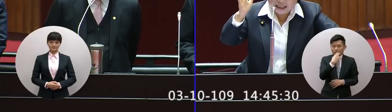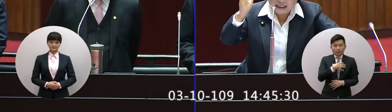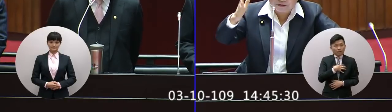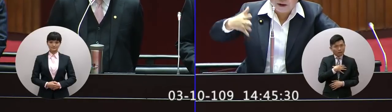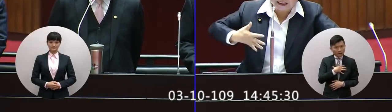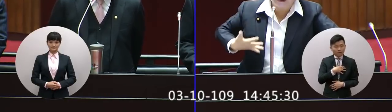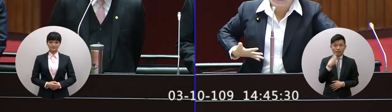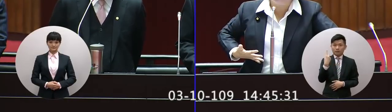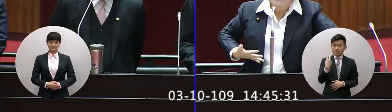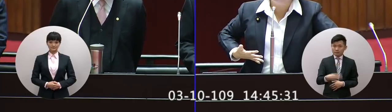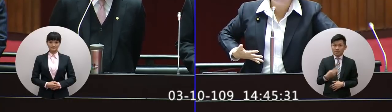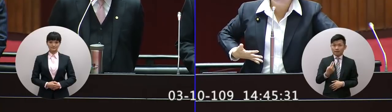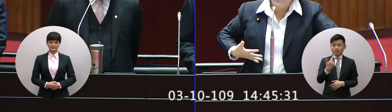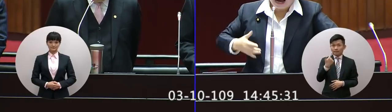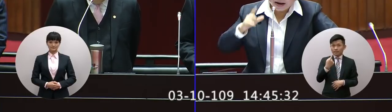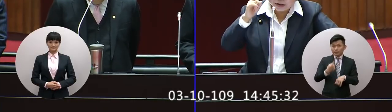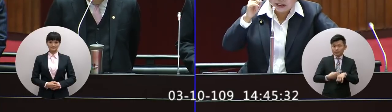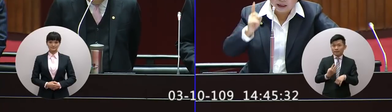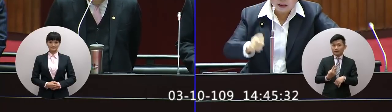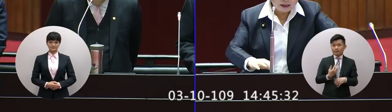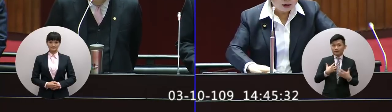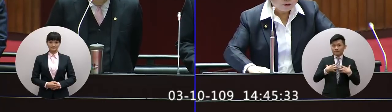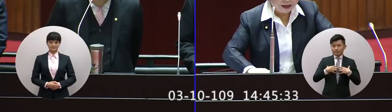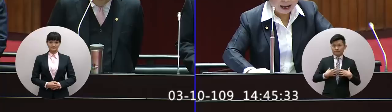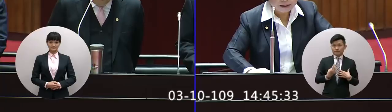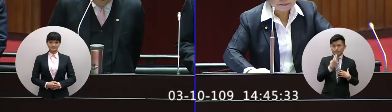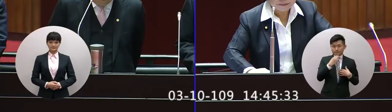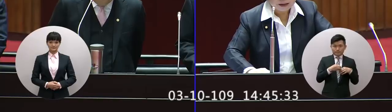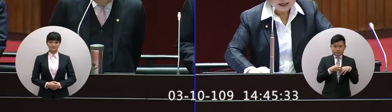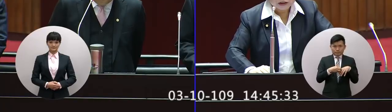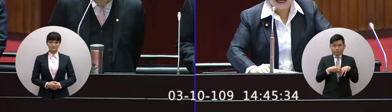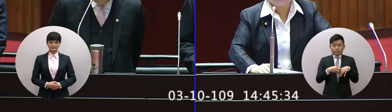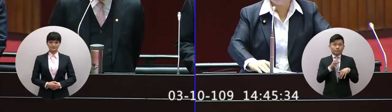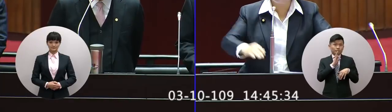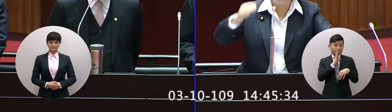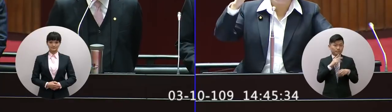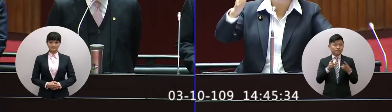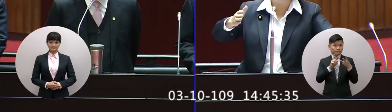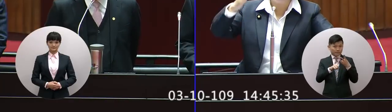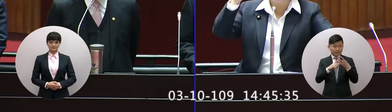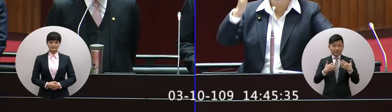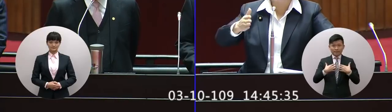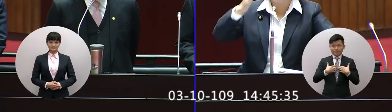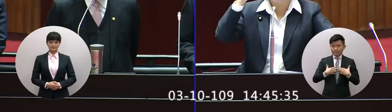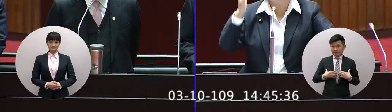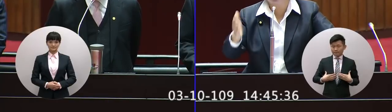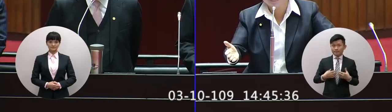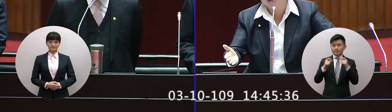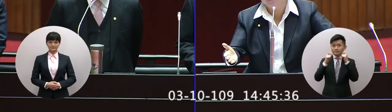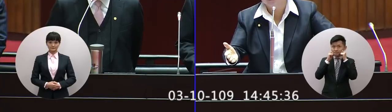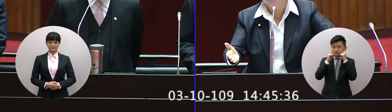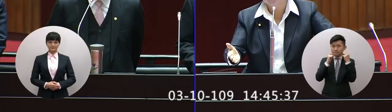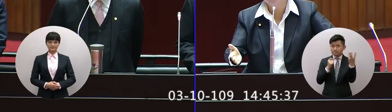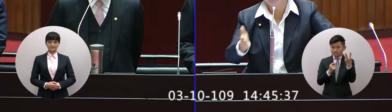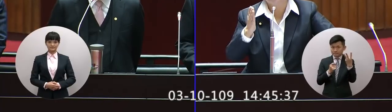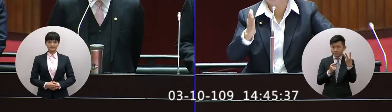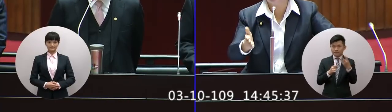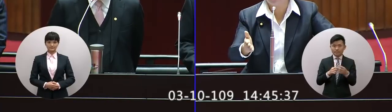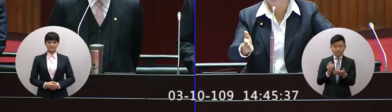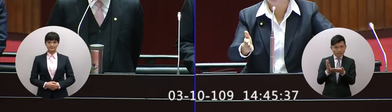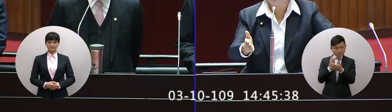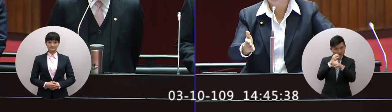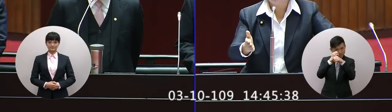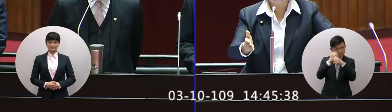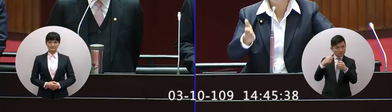个，慢性肺气囊肿，还有一个肺癌。所以经过了这么样的一个确认，它